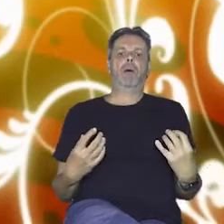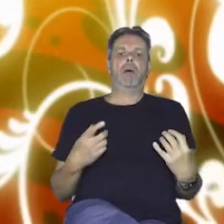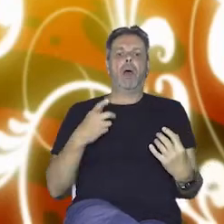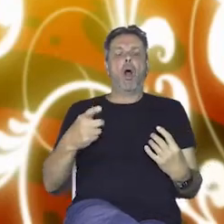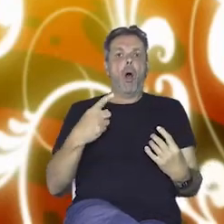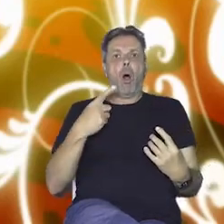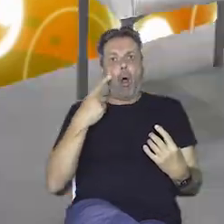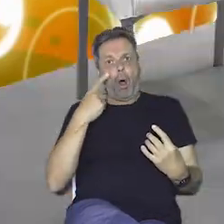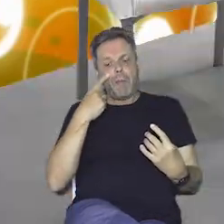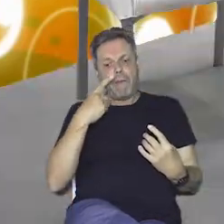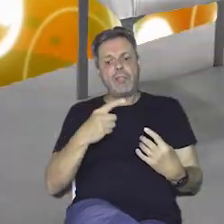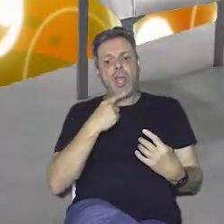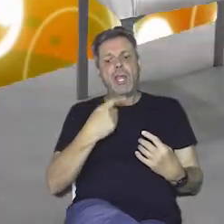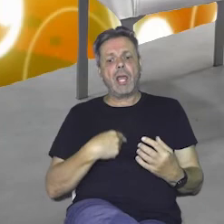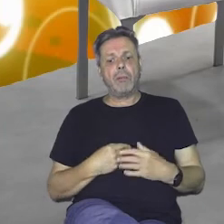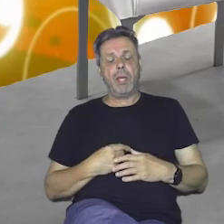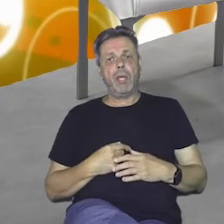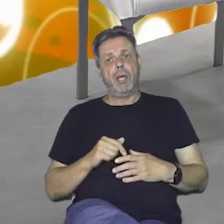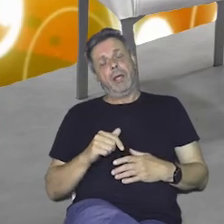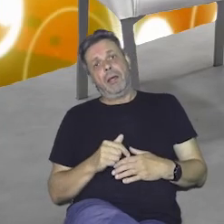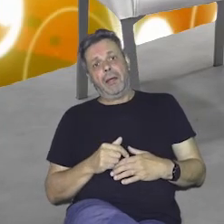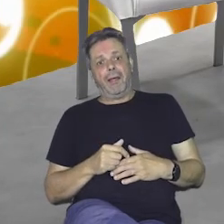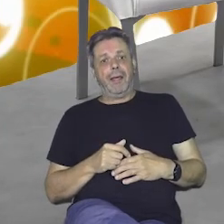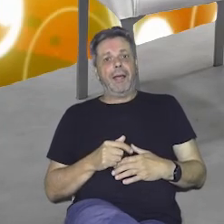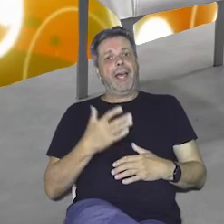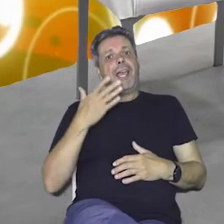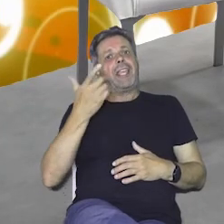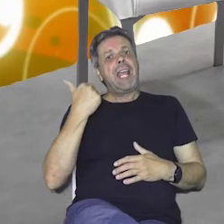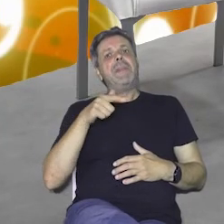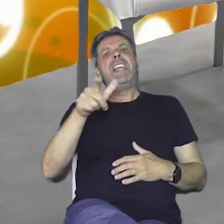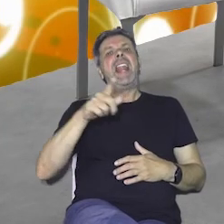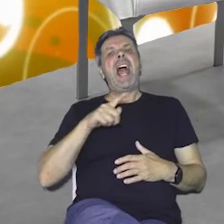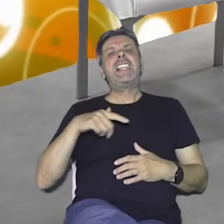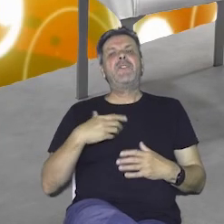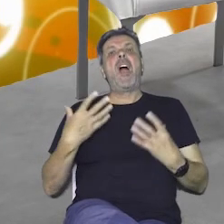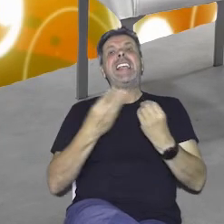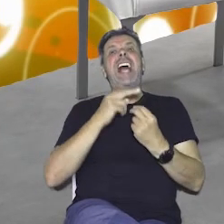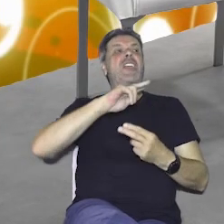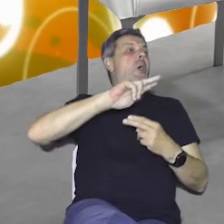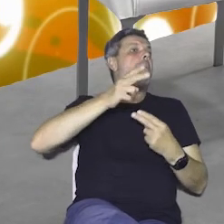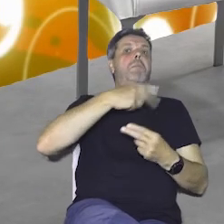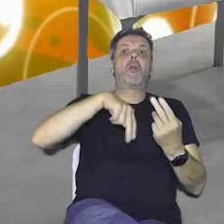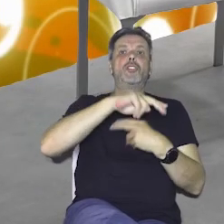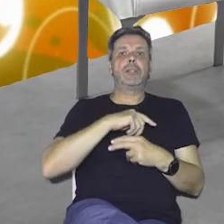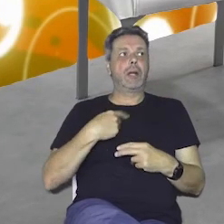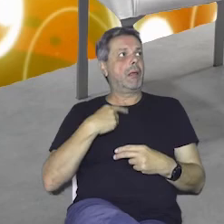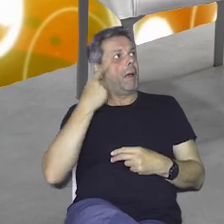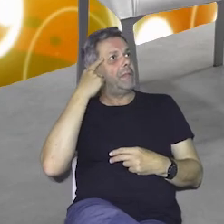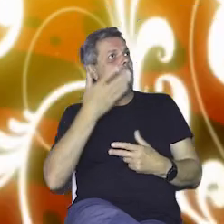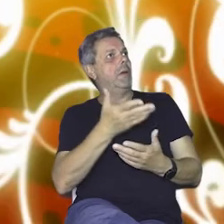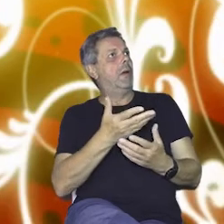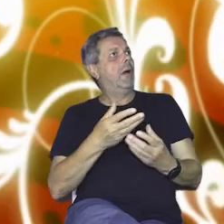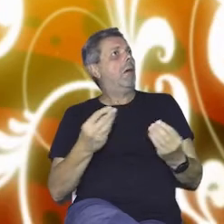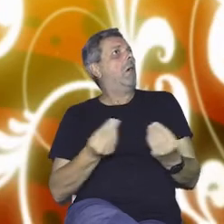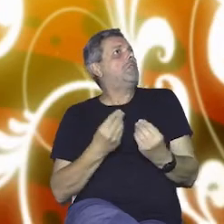vidio nekad već i kaže meni, joj, bil se ti i ja malo prošetali. Ja mislim njemu, a